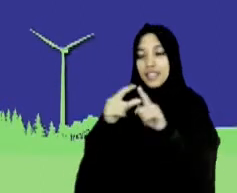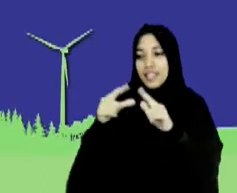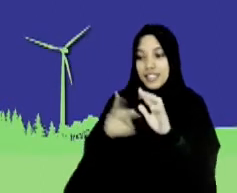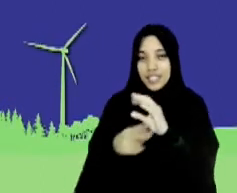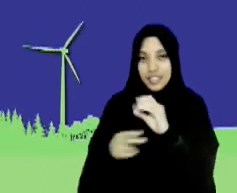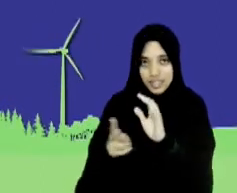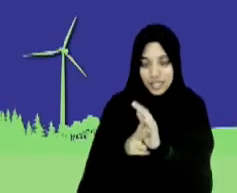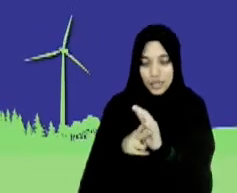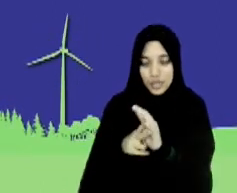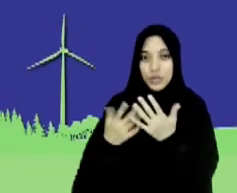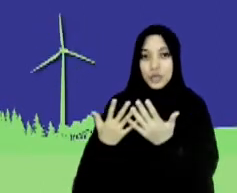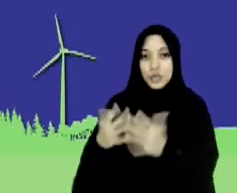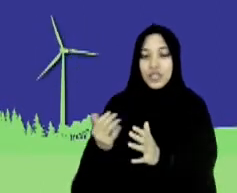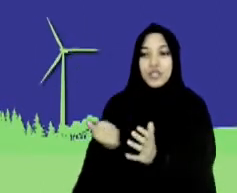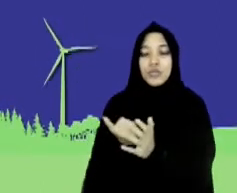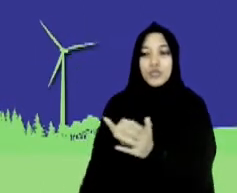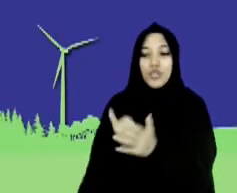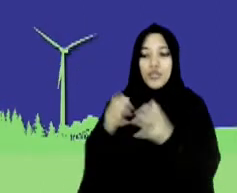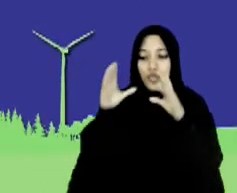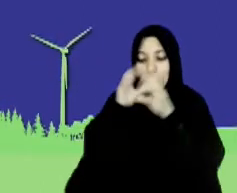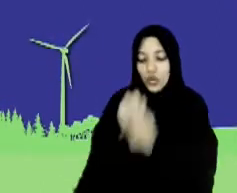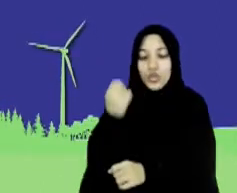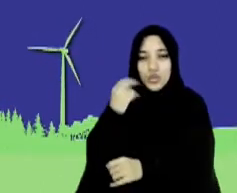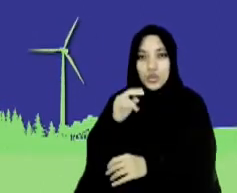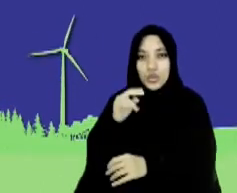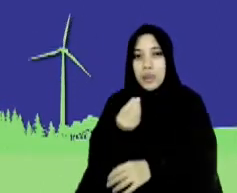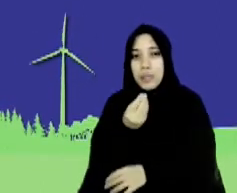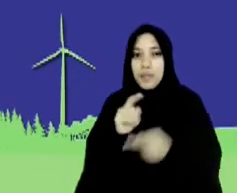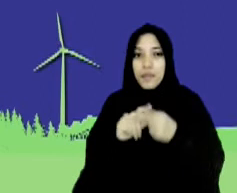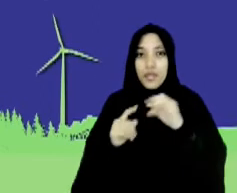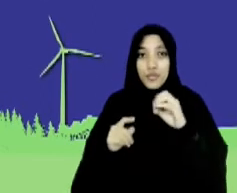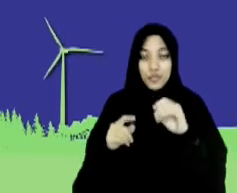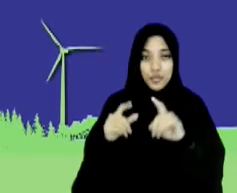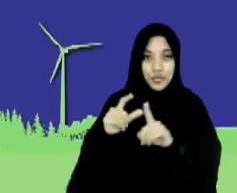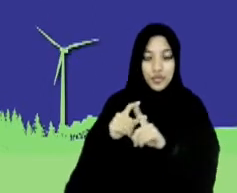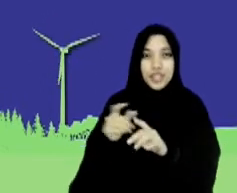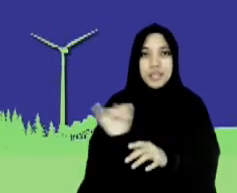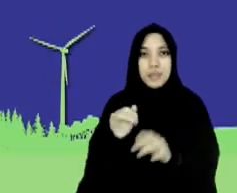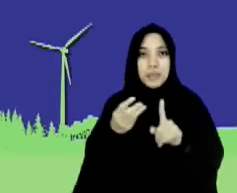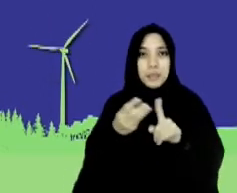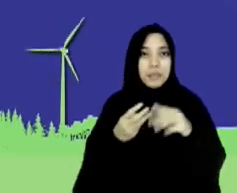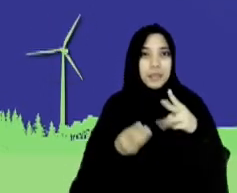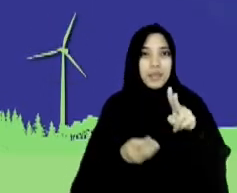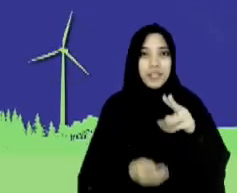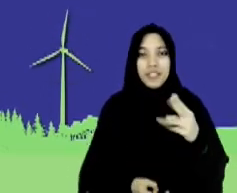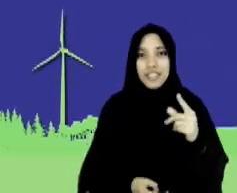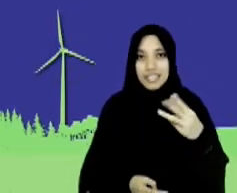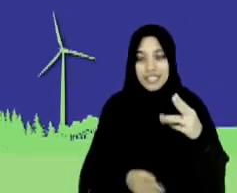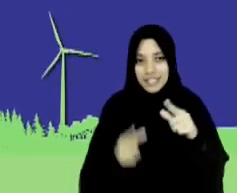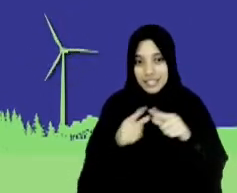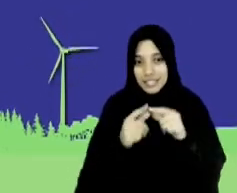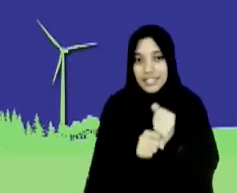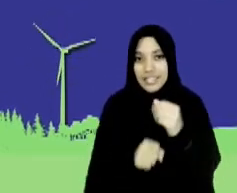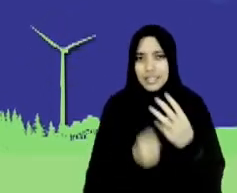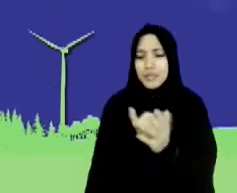di basically food beverage food beverage industry ya kita itu sangat menggantungkan e bisnis kita